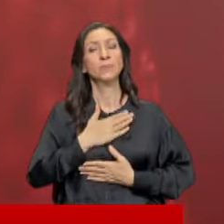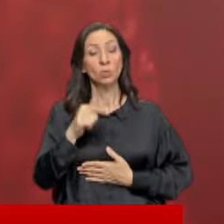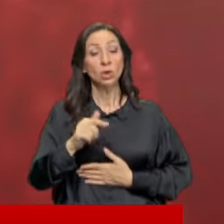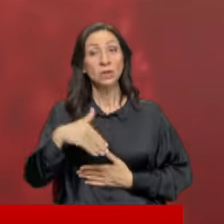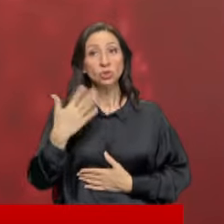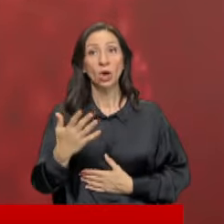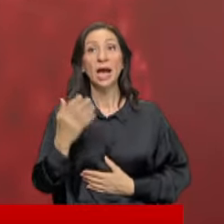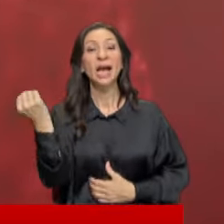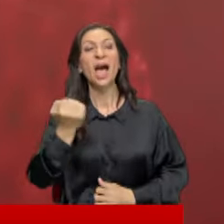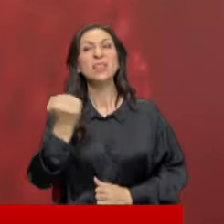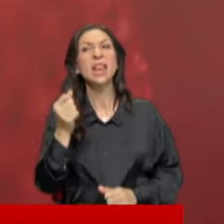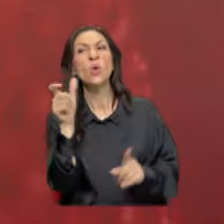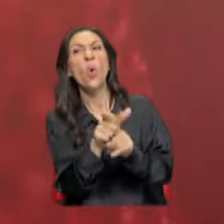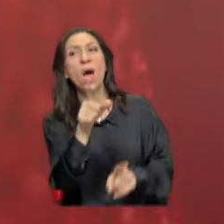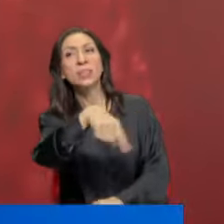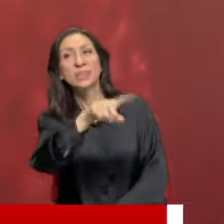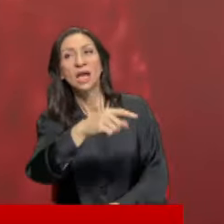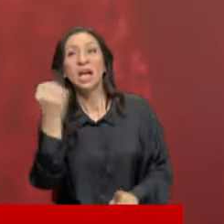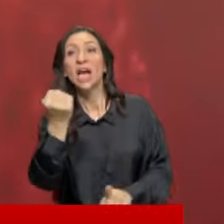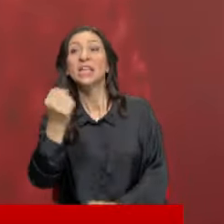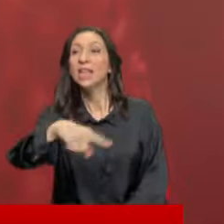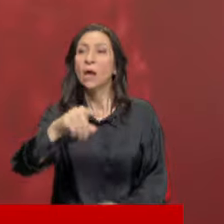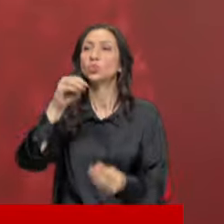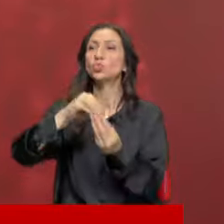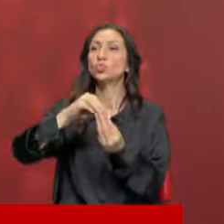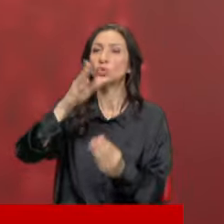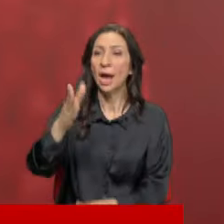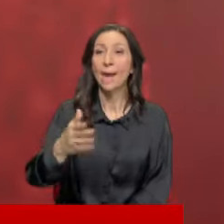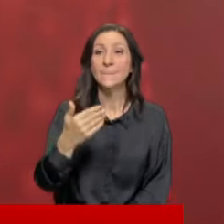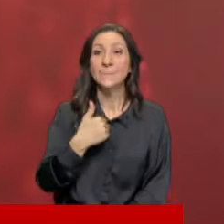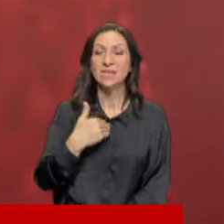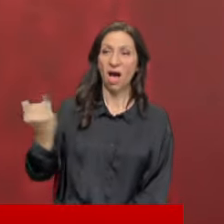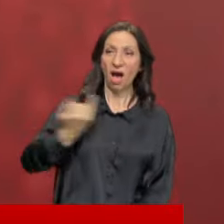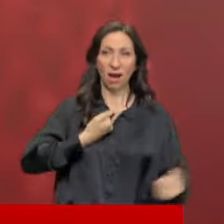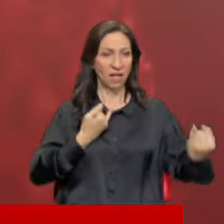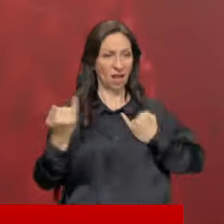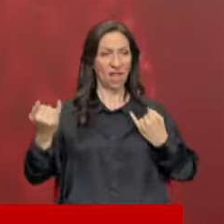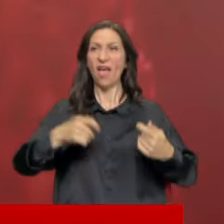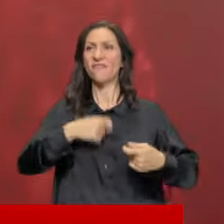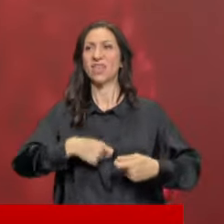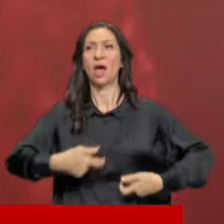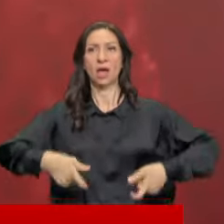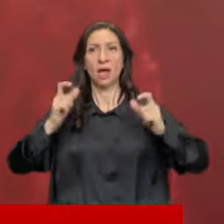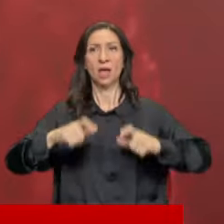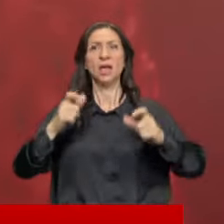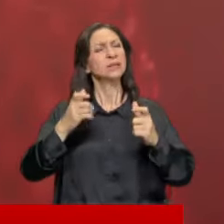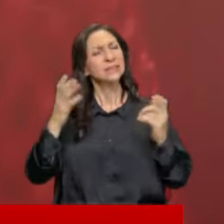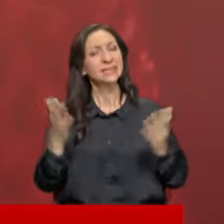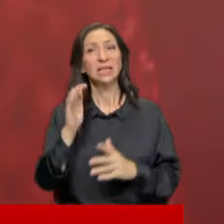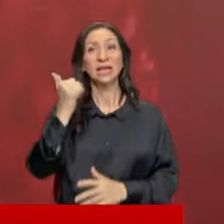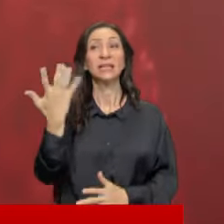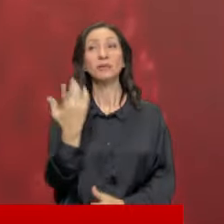bugünden sonra katilleri koruyanlar, katiller, suçlular, bize hakaret edenler, iftira atanlar vesaire. Yarın